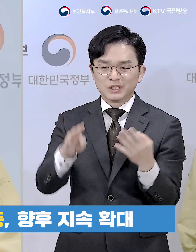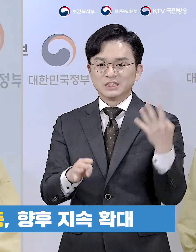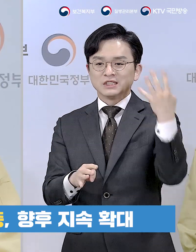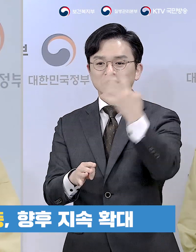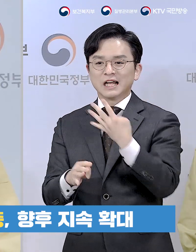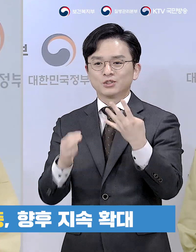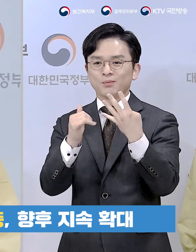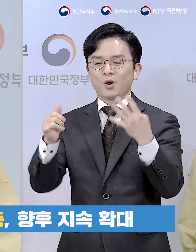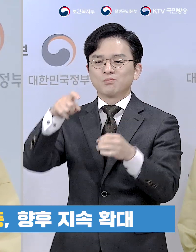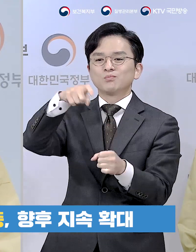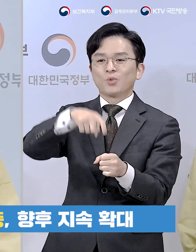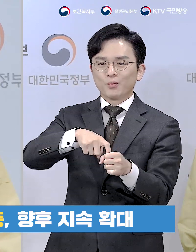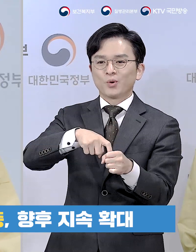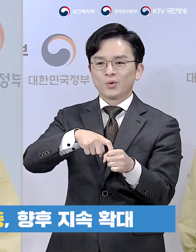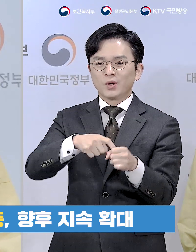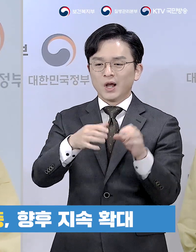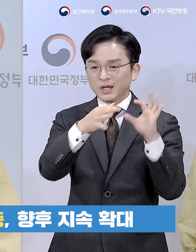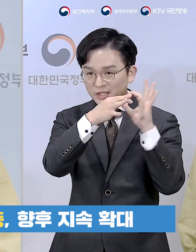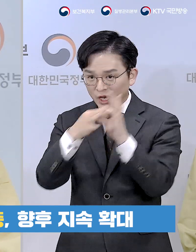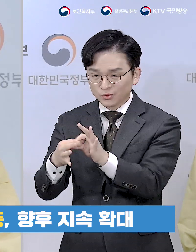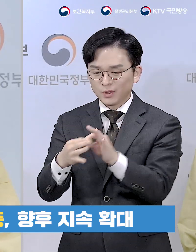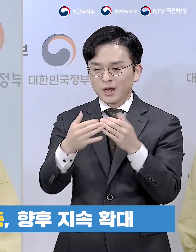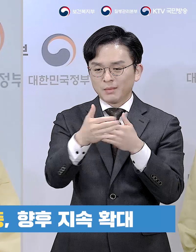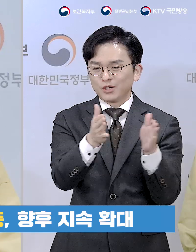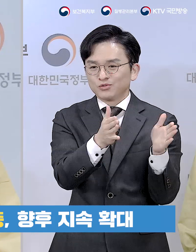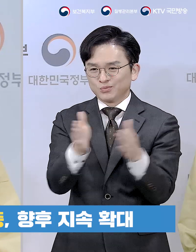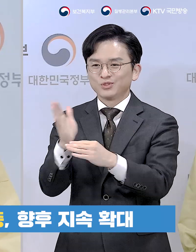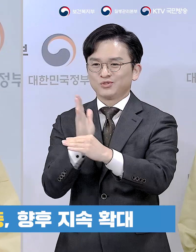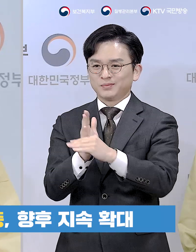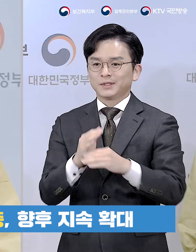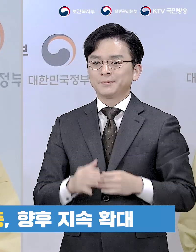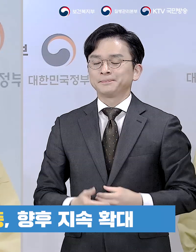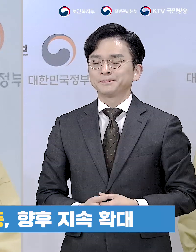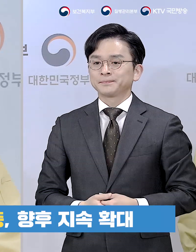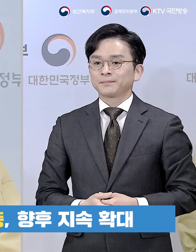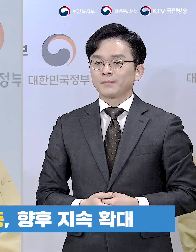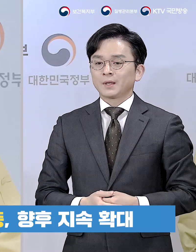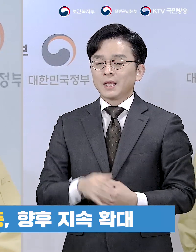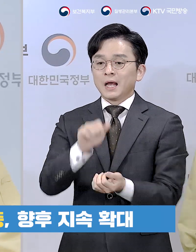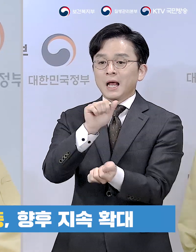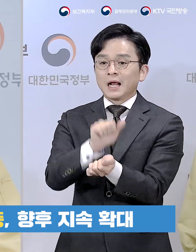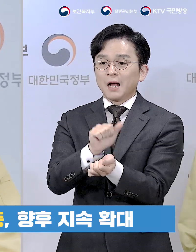확충하였으며 향후 4,000명까지 보호할 수 있도록 계속 늘려가겠습니다.